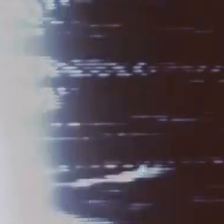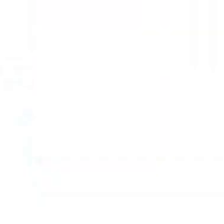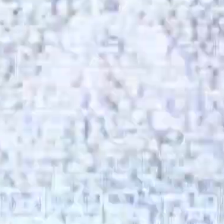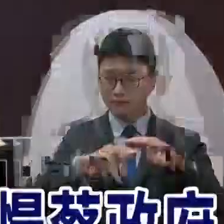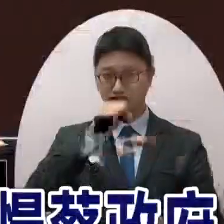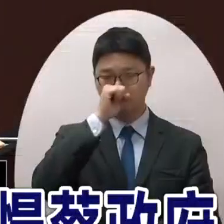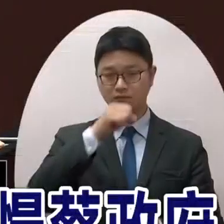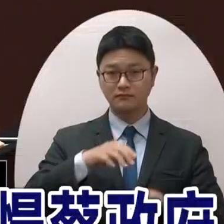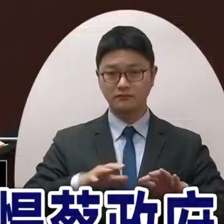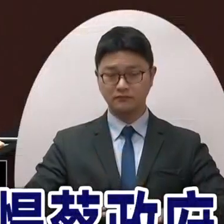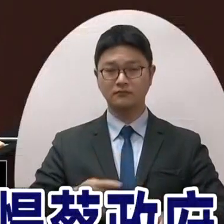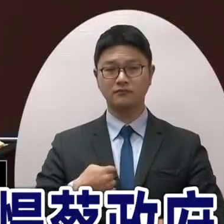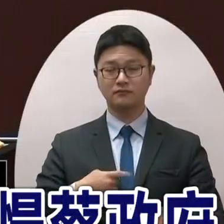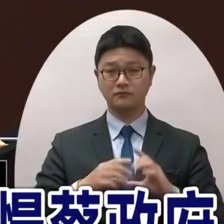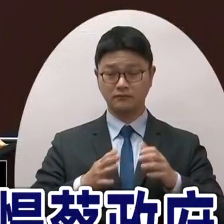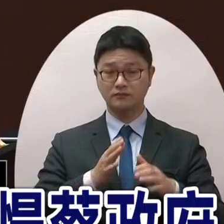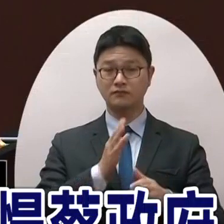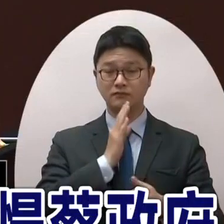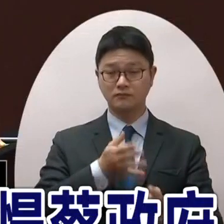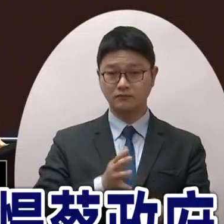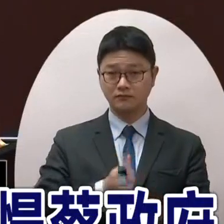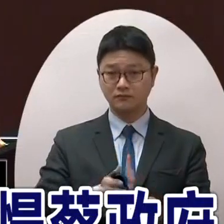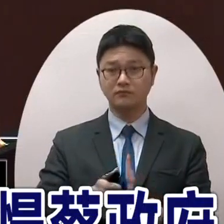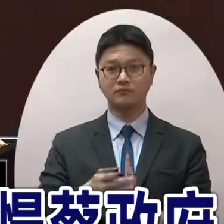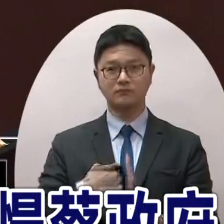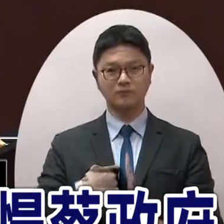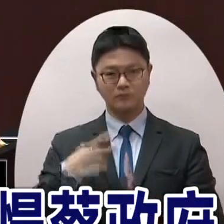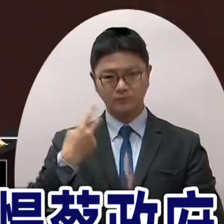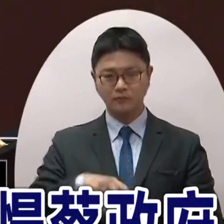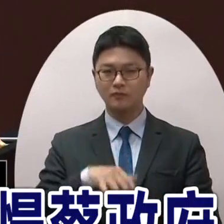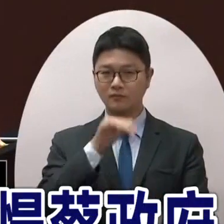毁。我要再次的谴责